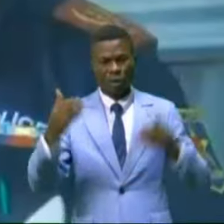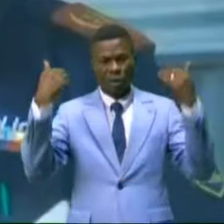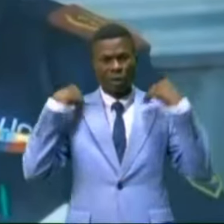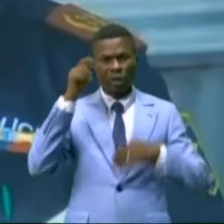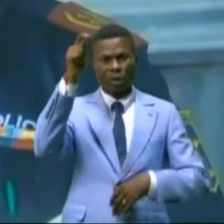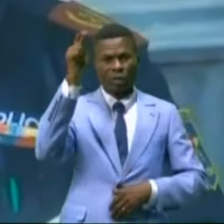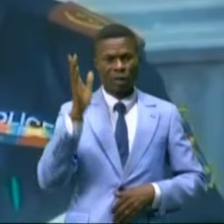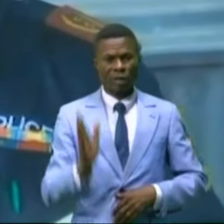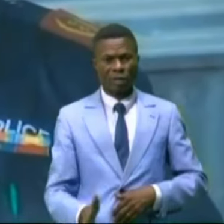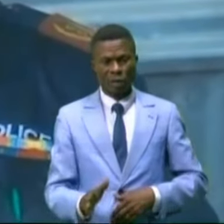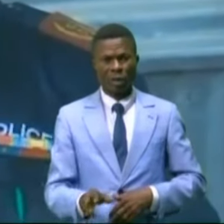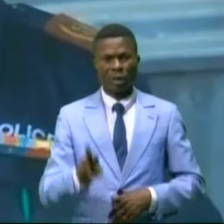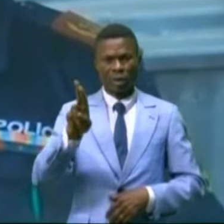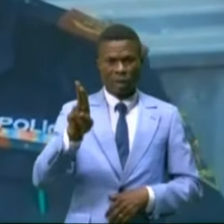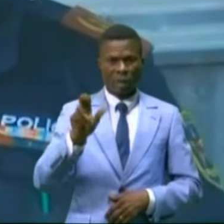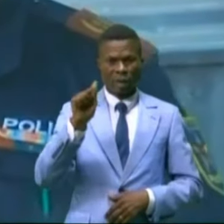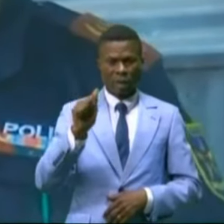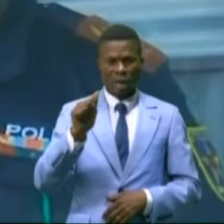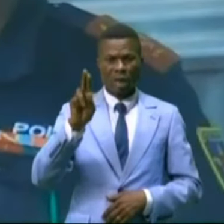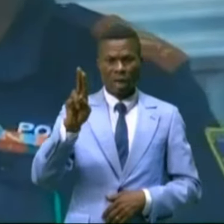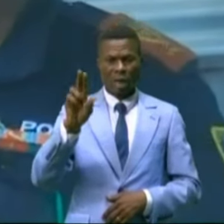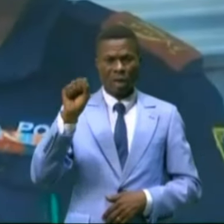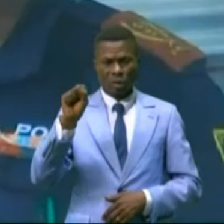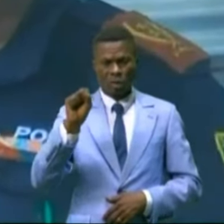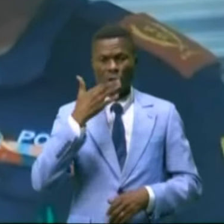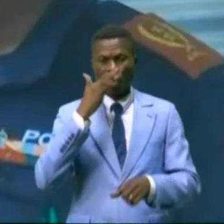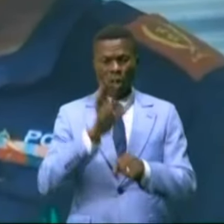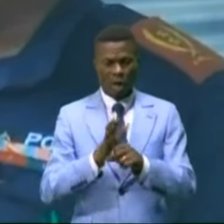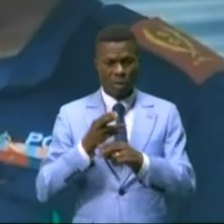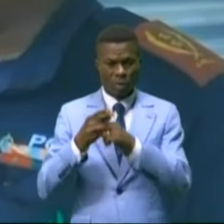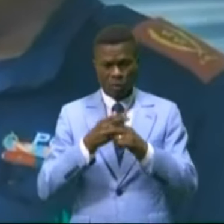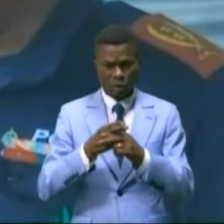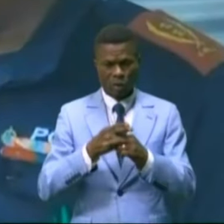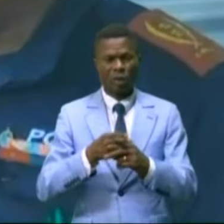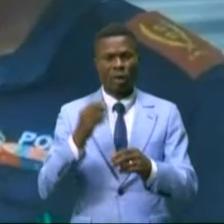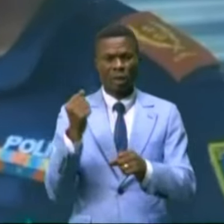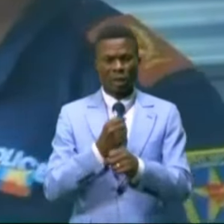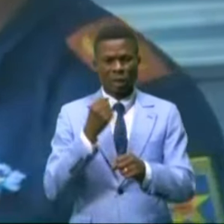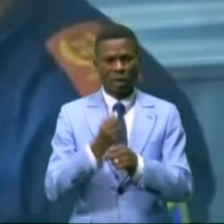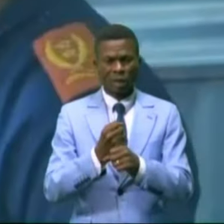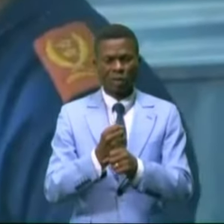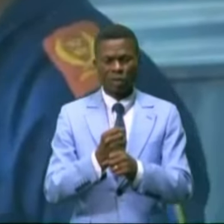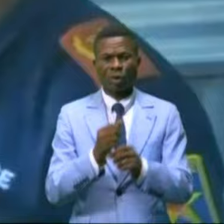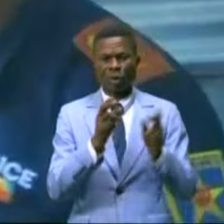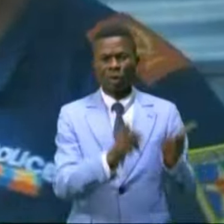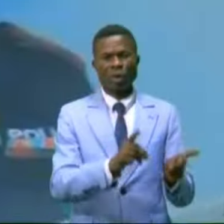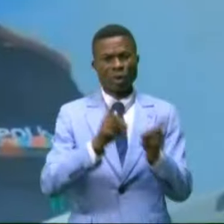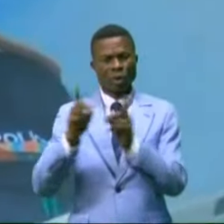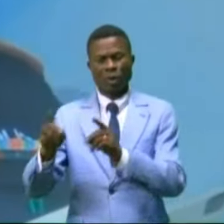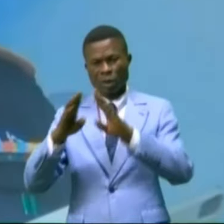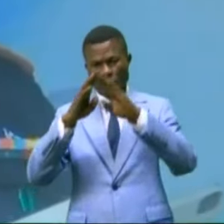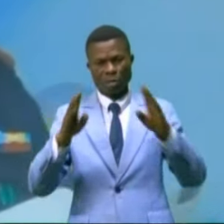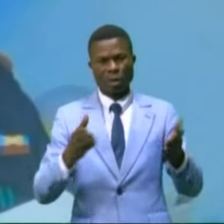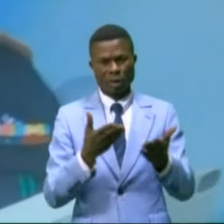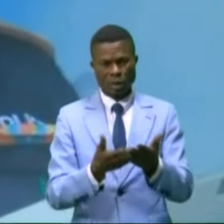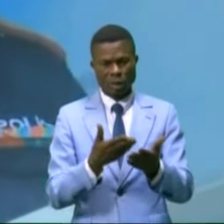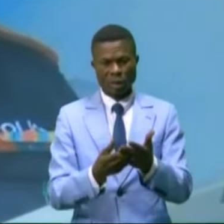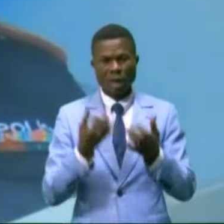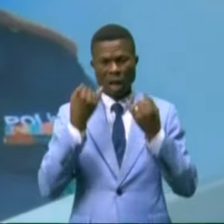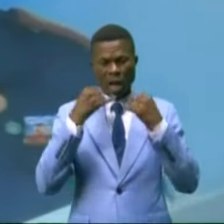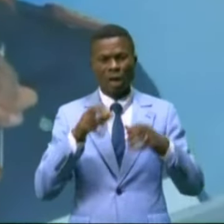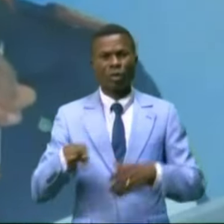visionnaire Raous chaloui a promis suivre de près C processus de relocalisation de ménage de vous